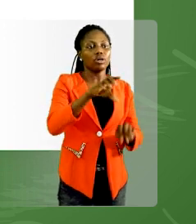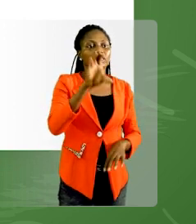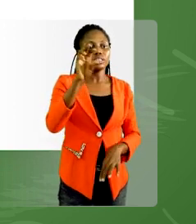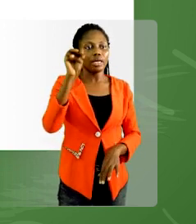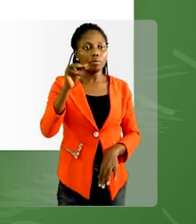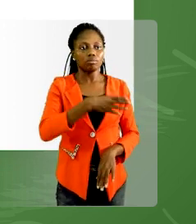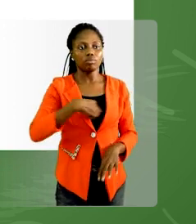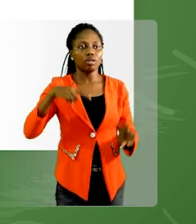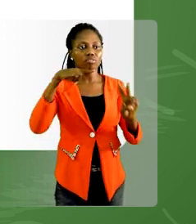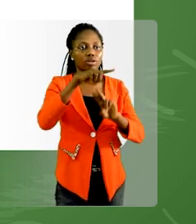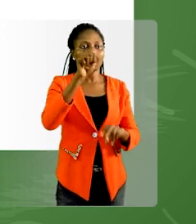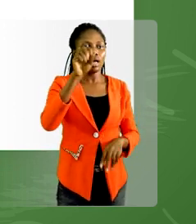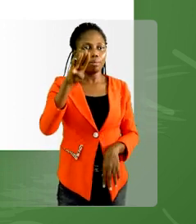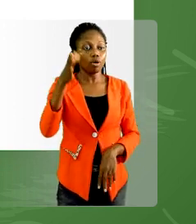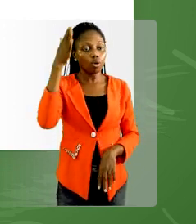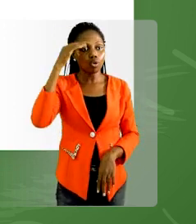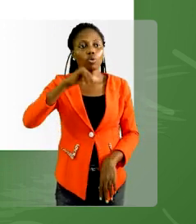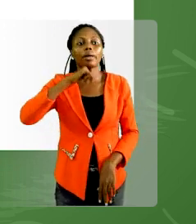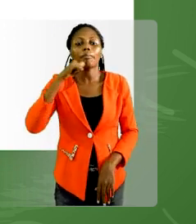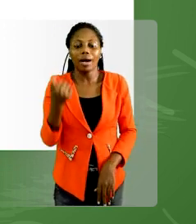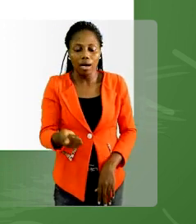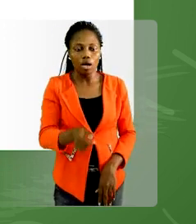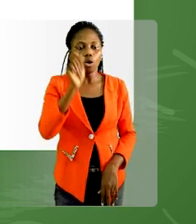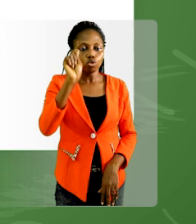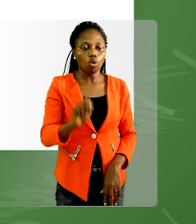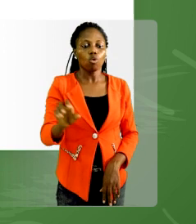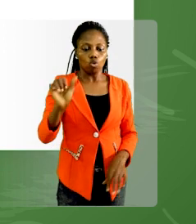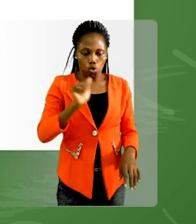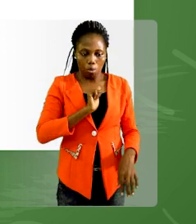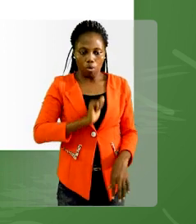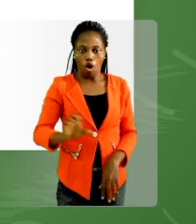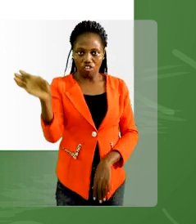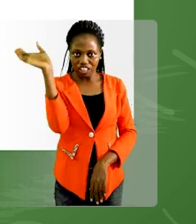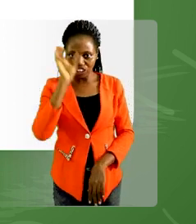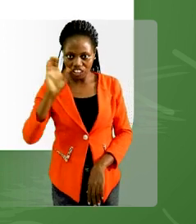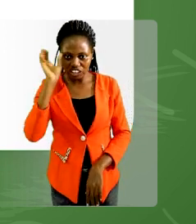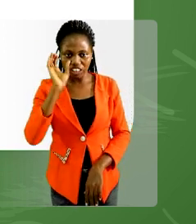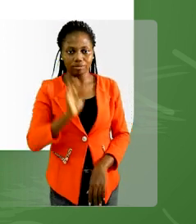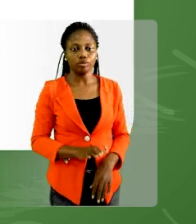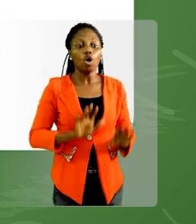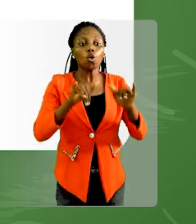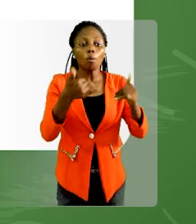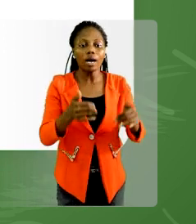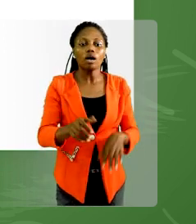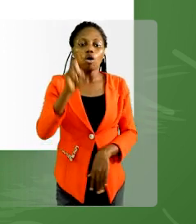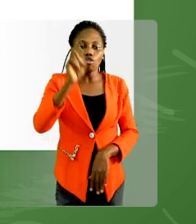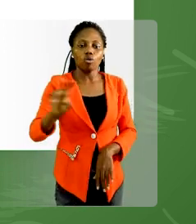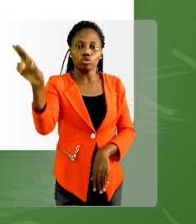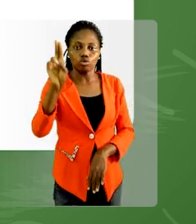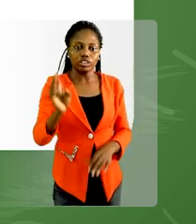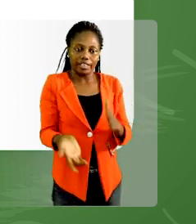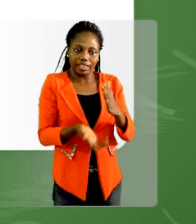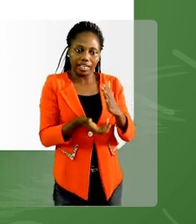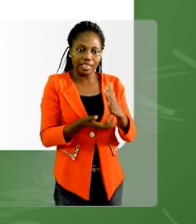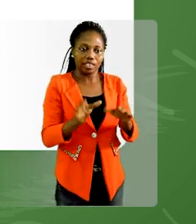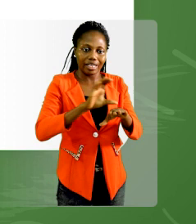va les déterminer en utilisant les formules de calcul des coordonnées d'un vecteur. Donc, ce qui nous donne le